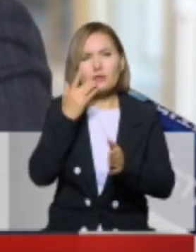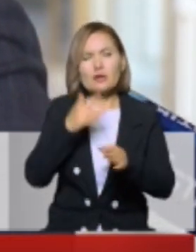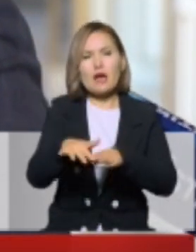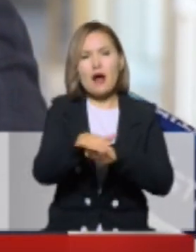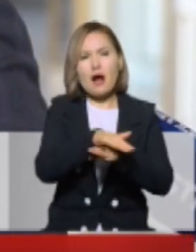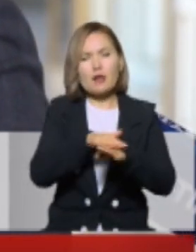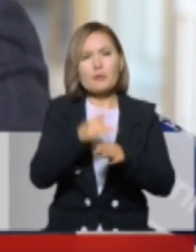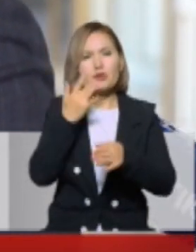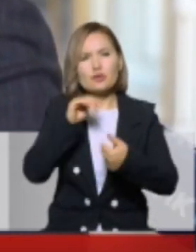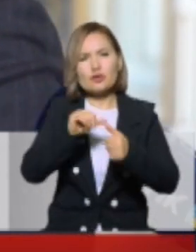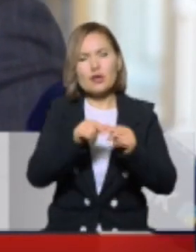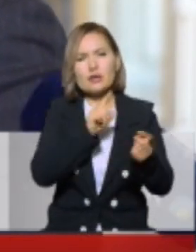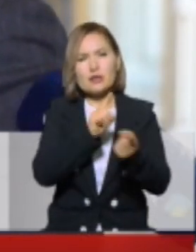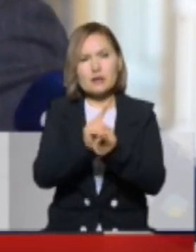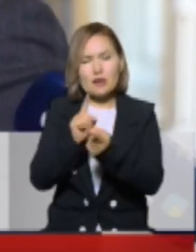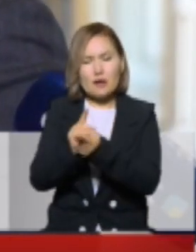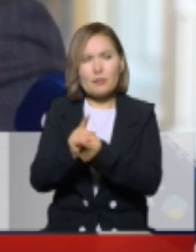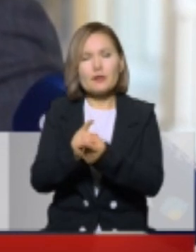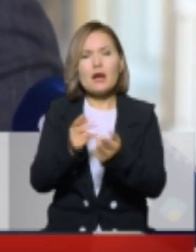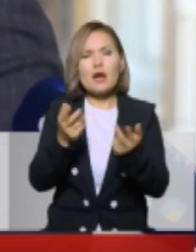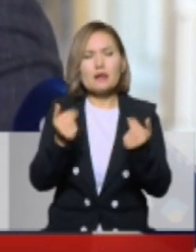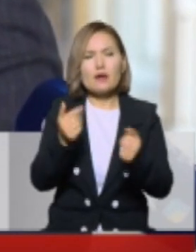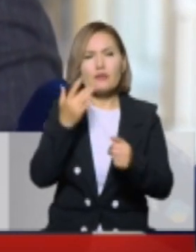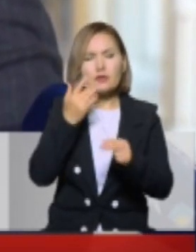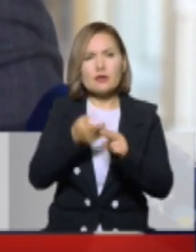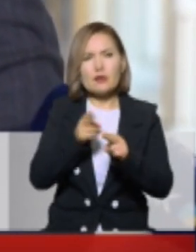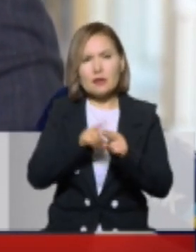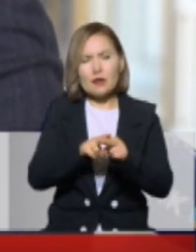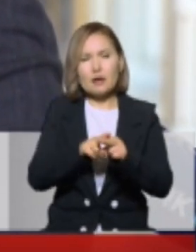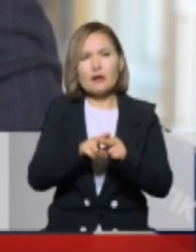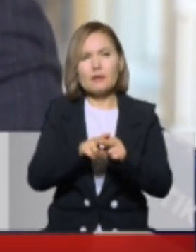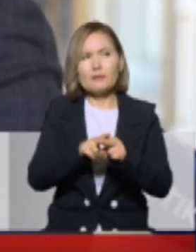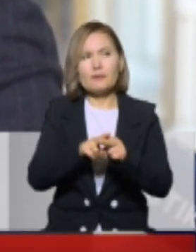кездесеміз, кездесулерге барамыз. Қай жерге барғанда да осы